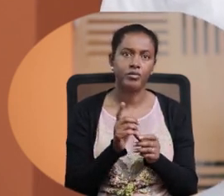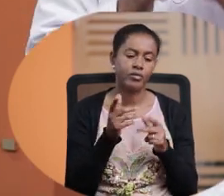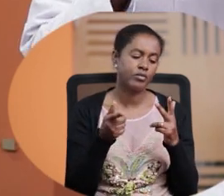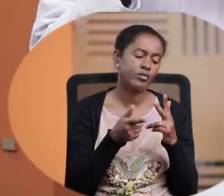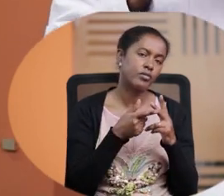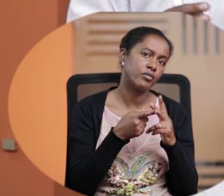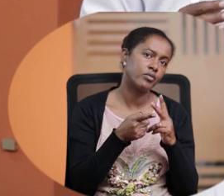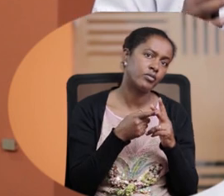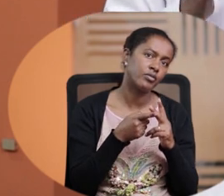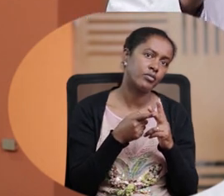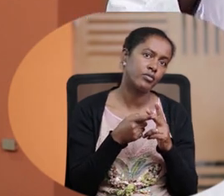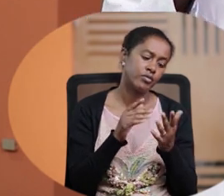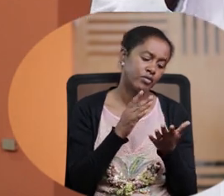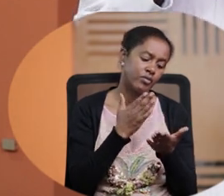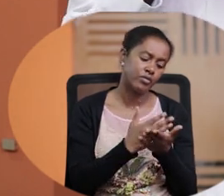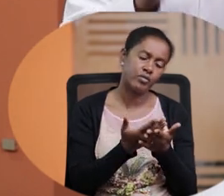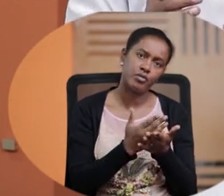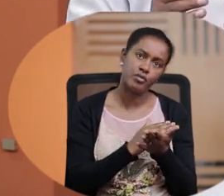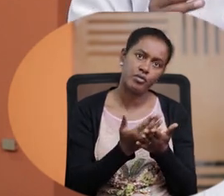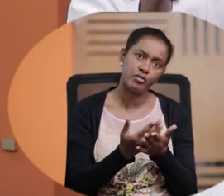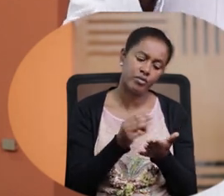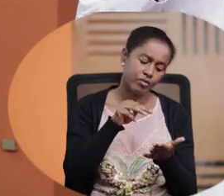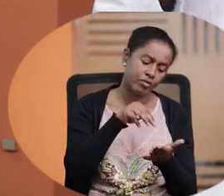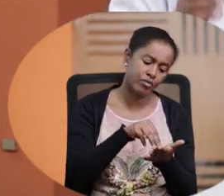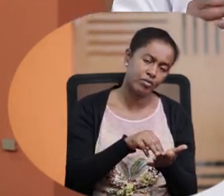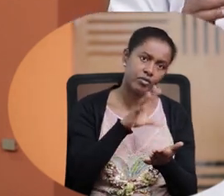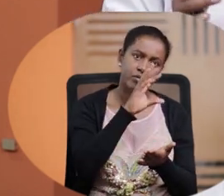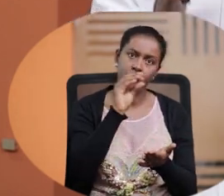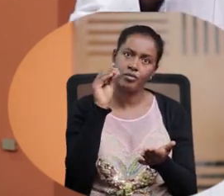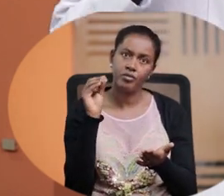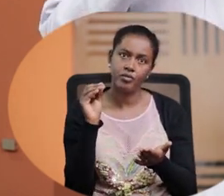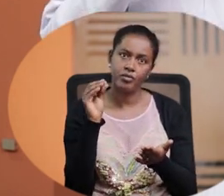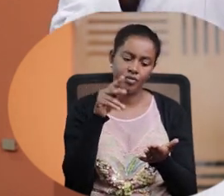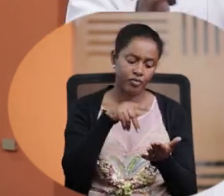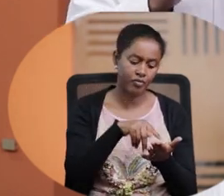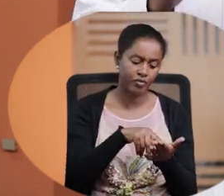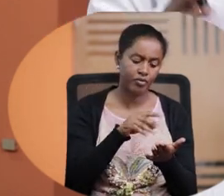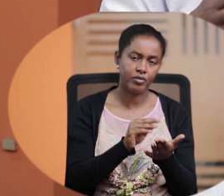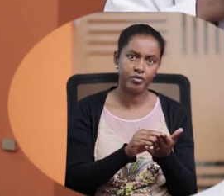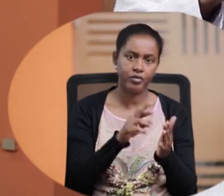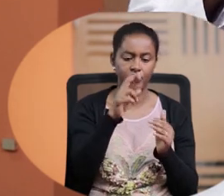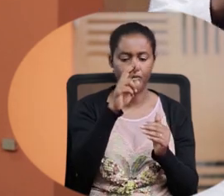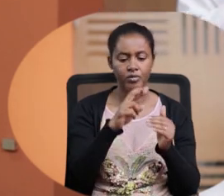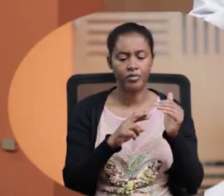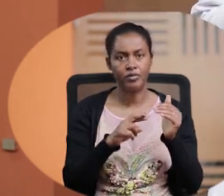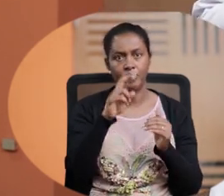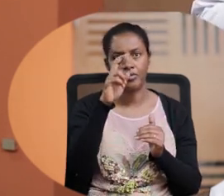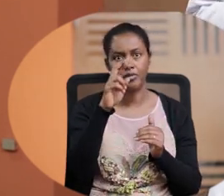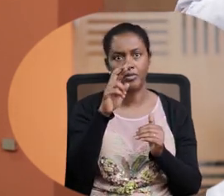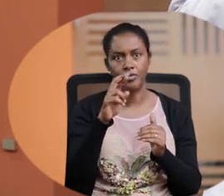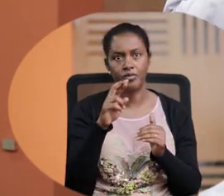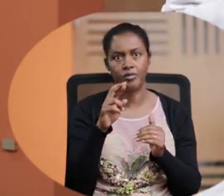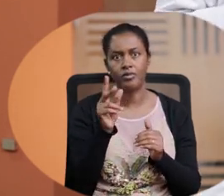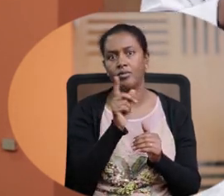Inni sadaffaan giddugaleessa moodii fi miidiyaanii fi reenjii daataa kennamee barbaadu kan